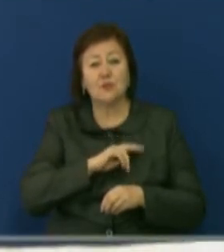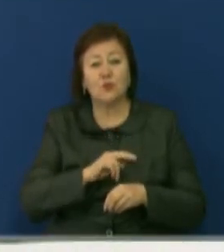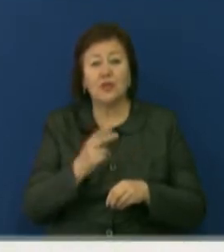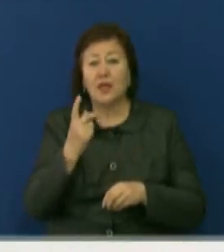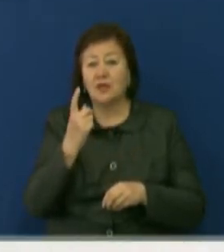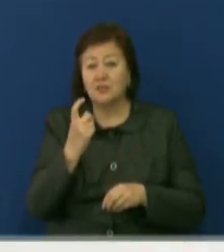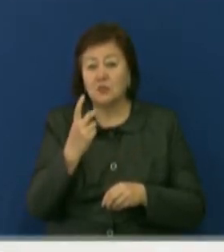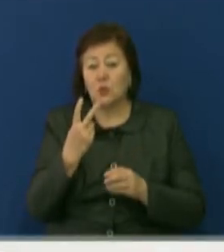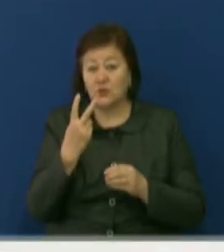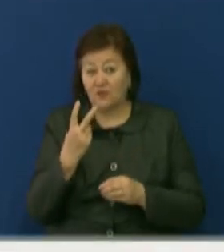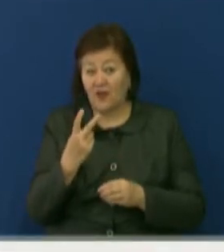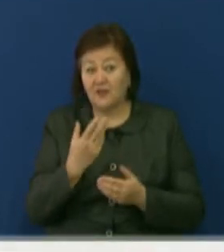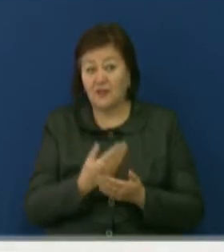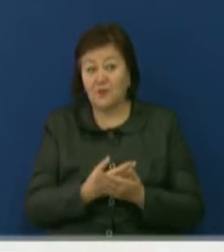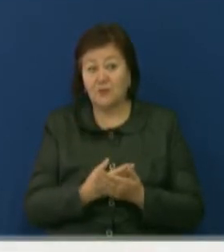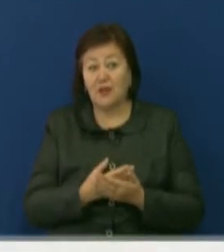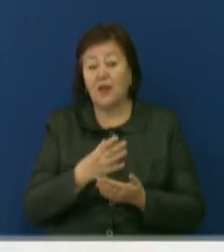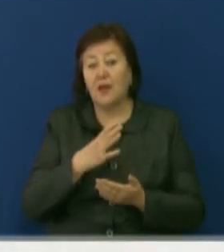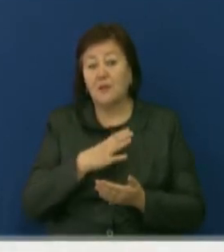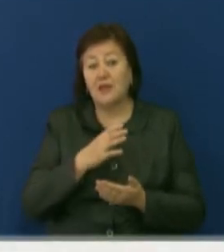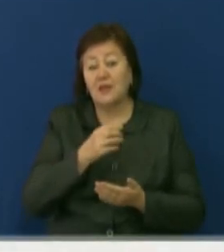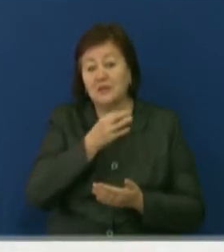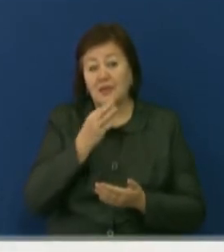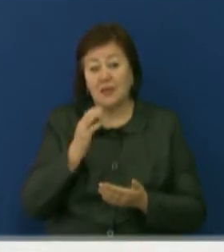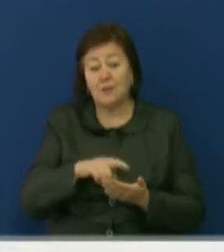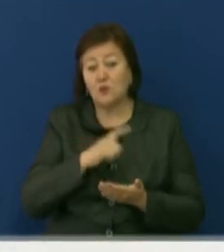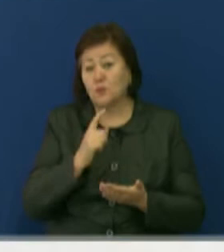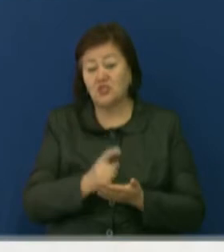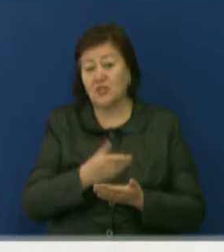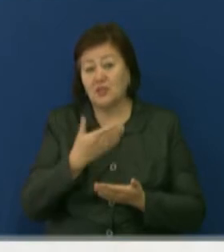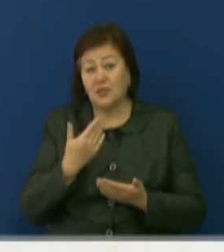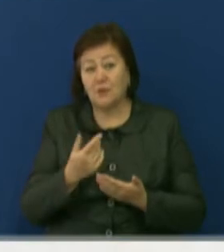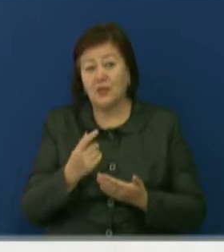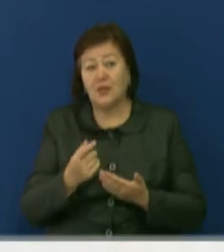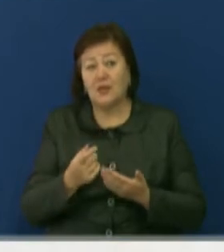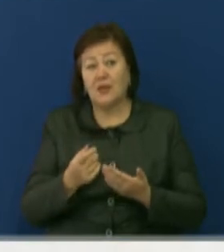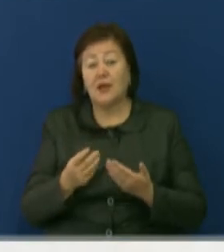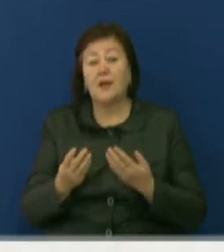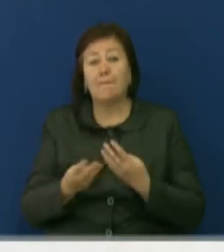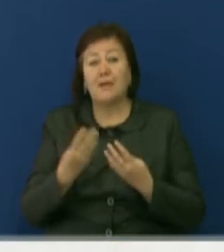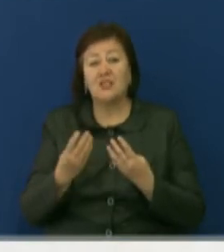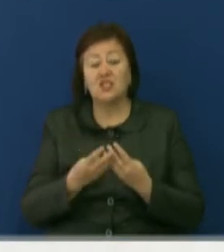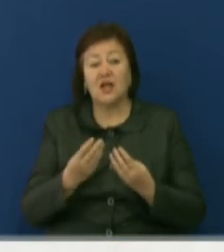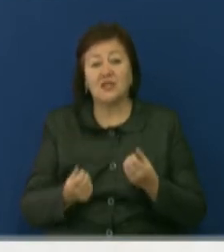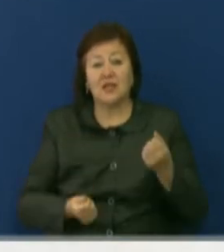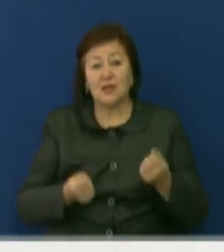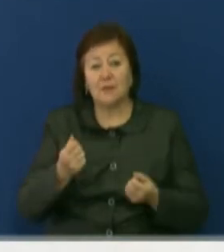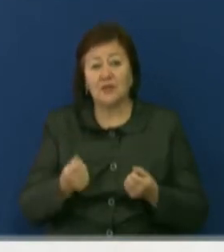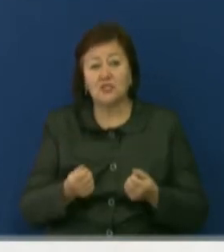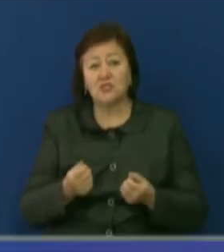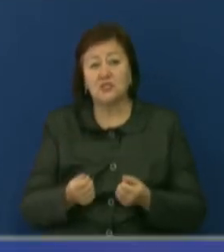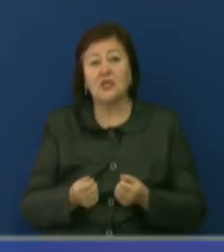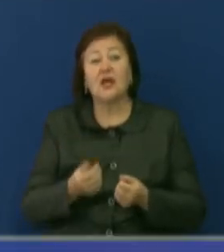көлік жүргізушілеріне қатысты ешқандай ескертулер орын алмады. Алдағы уақытта автокөлік жүргізушілерінен өрт сөндіру көліктеріне жол берулерін